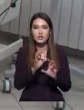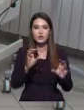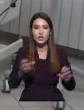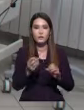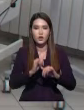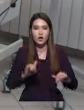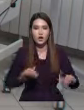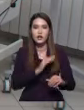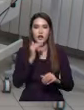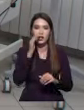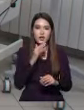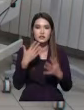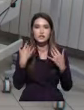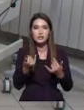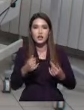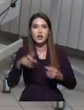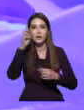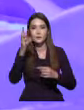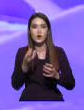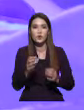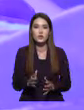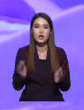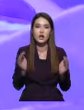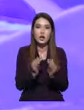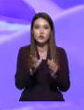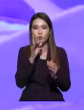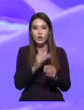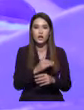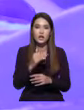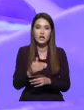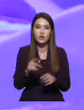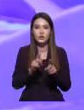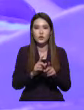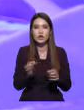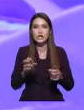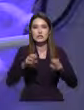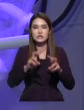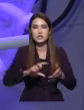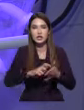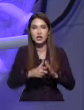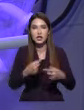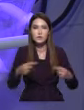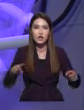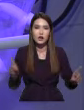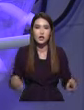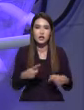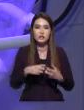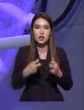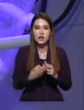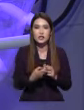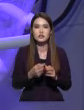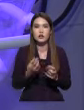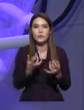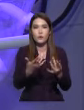артпаса азаяр емес. Қазір 27 немесе одан да аз аптада 500 мың грамм салмақта туатындар көп. Медицина тілінде мұндай балаларды экстремалды шала